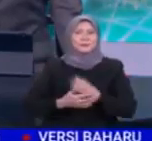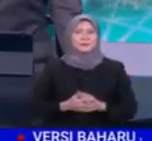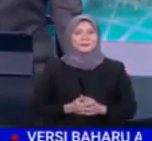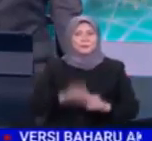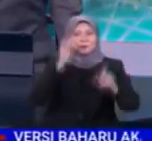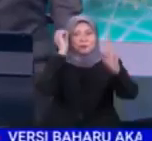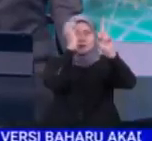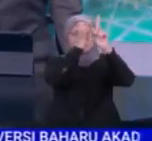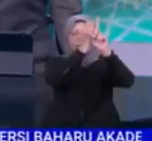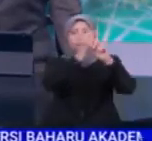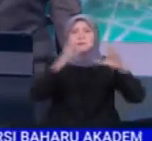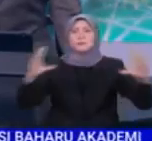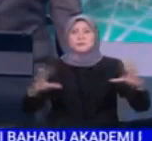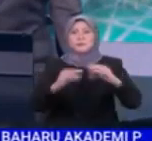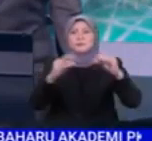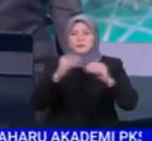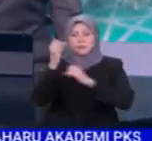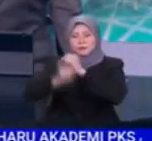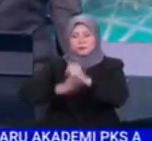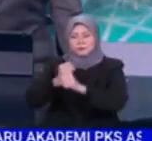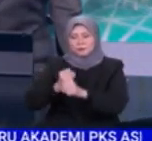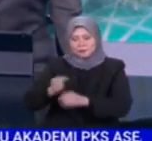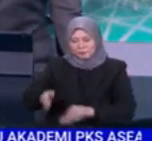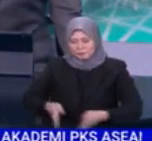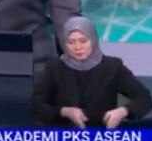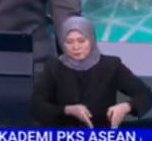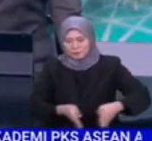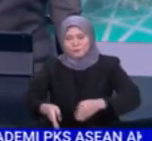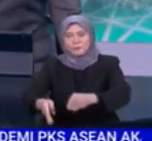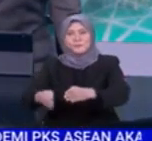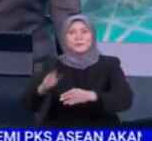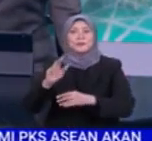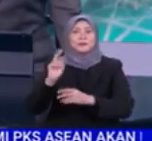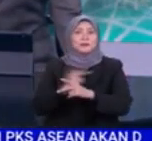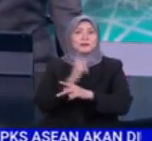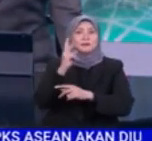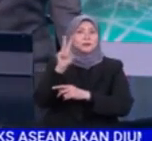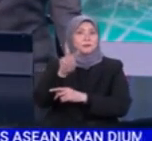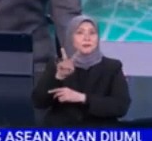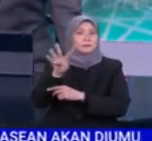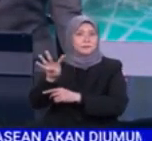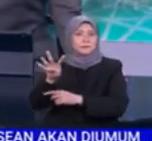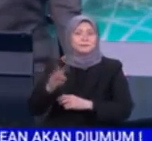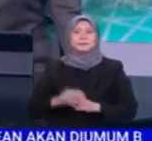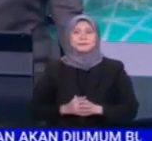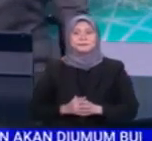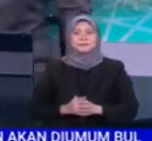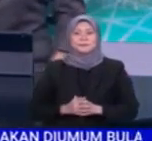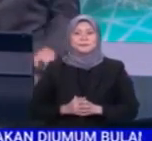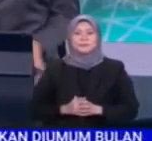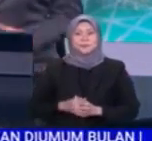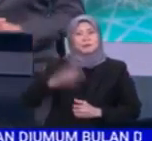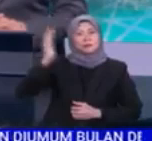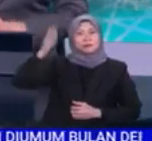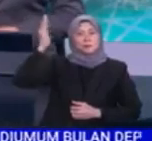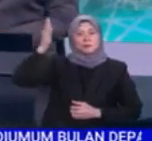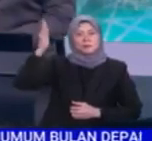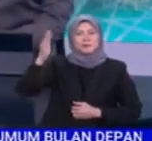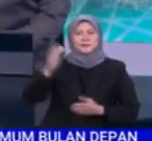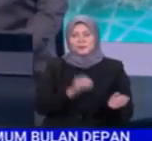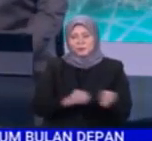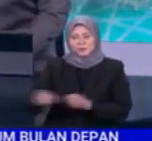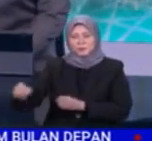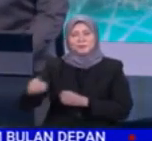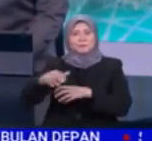antara objektif persidangan tahunan pengairan dan saliran kali ke-24. Ya, persidangan anjuran Kementerian Pertanian dan